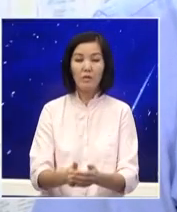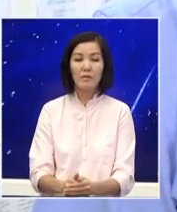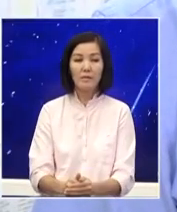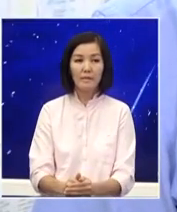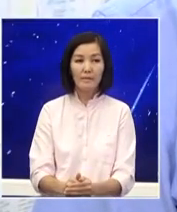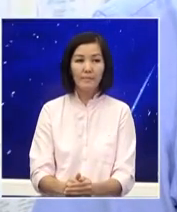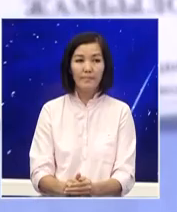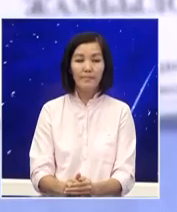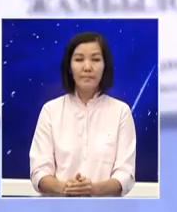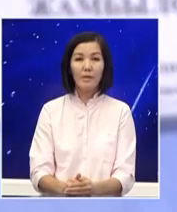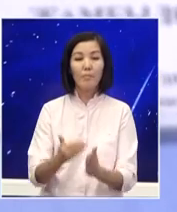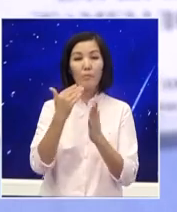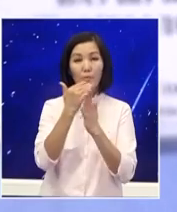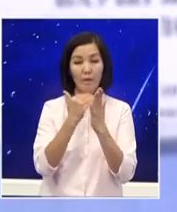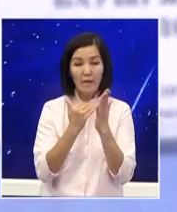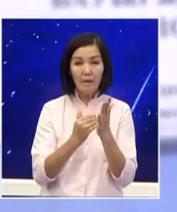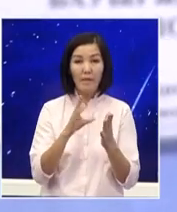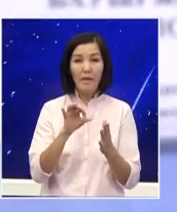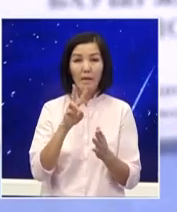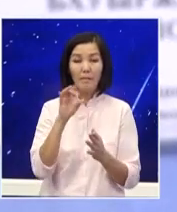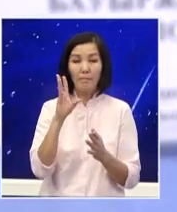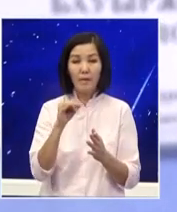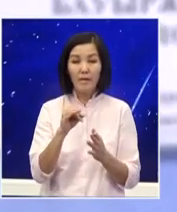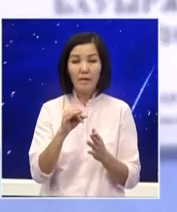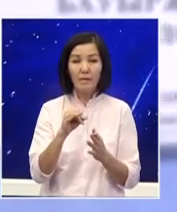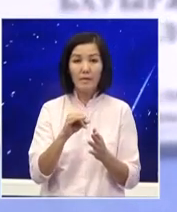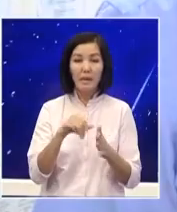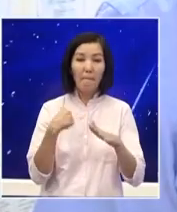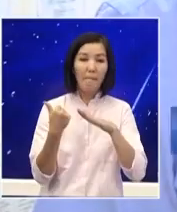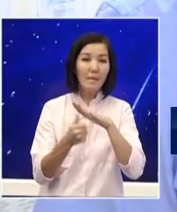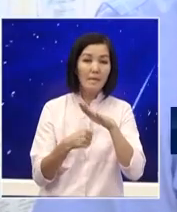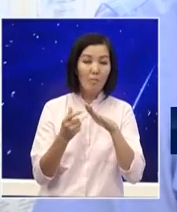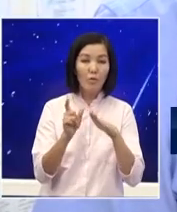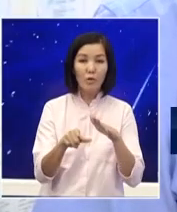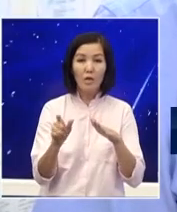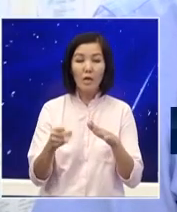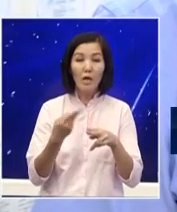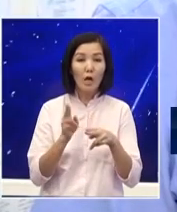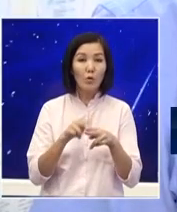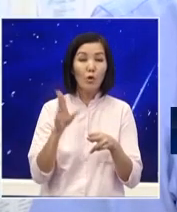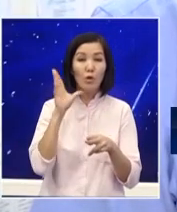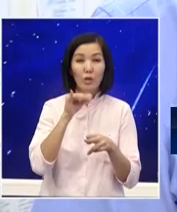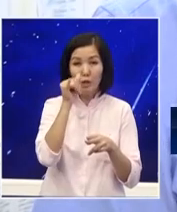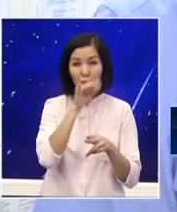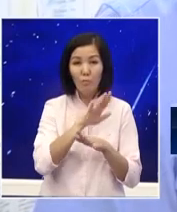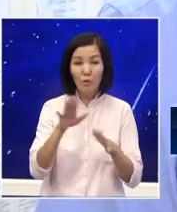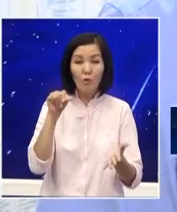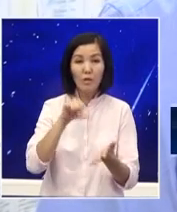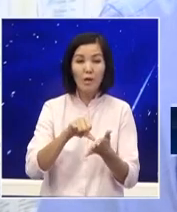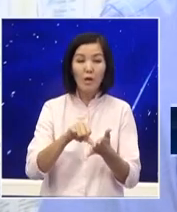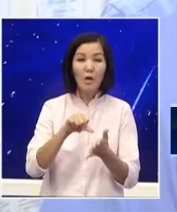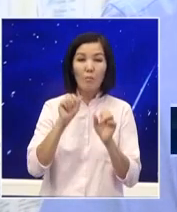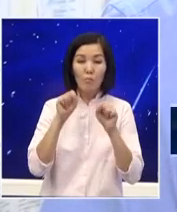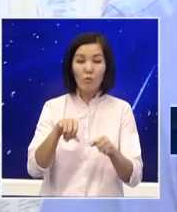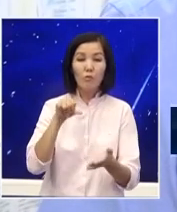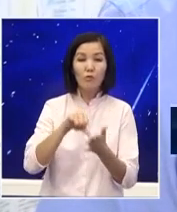продуктивной занятости 2 направления безработные лица которые не могут трудоустроиться могут стать участниками